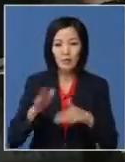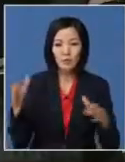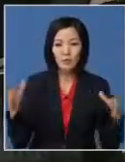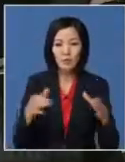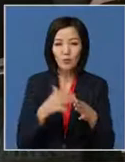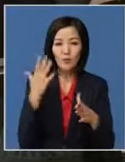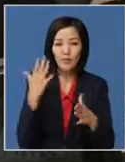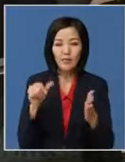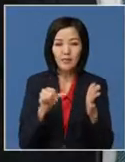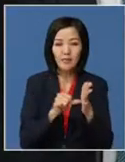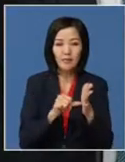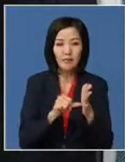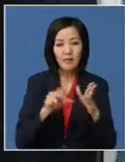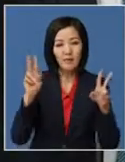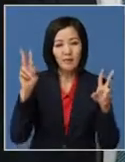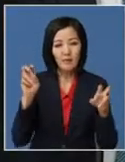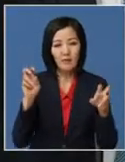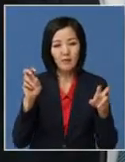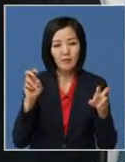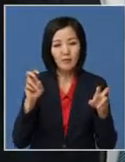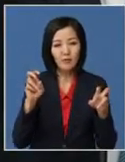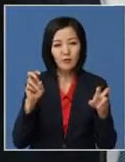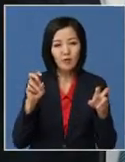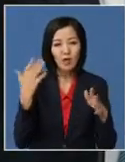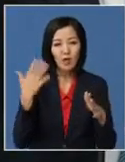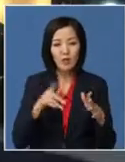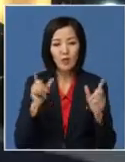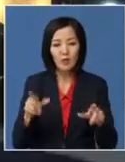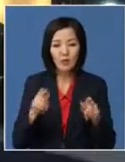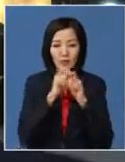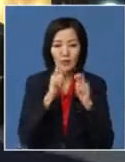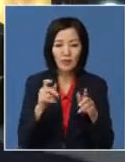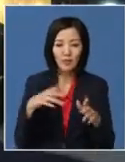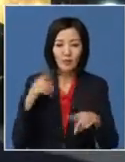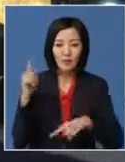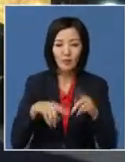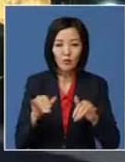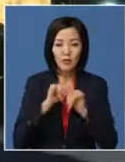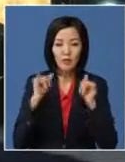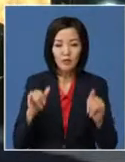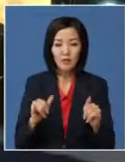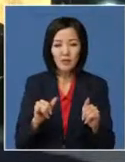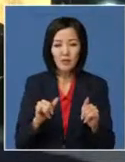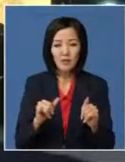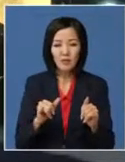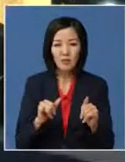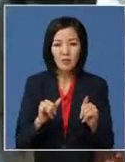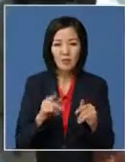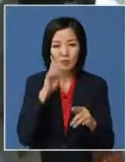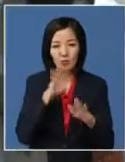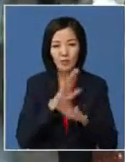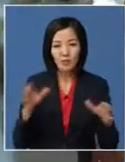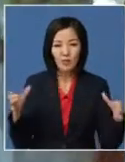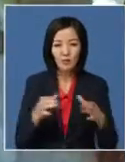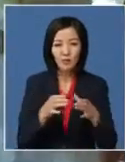бес аталым бойынша 50 үміткер марапатталды. Байқауда туған жерін дамытуға үлес қосқан бизнес құрылымдар мен үкіметтік емес ұйым